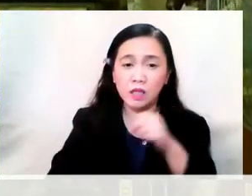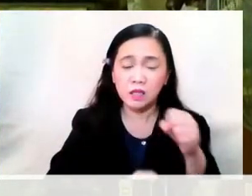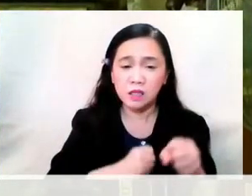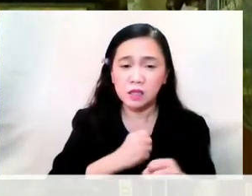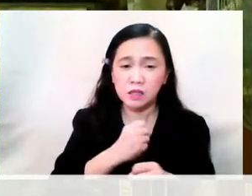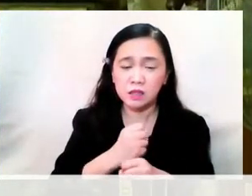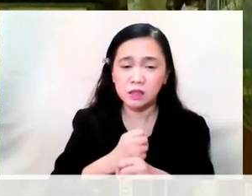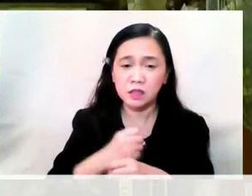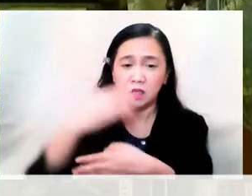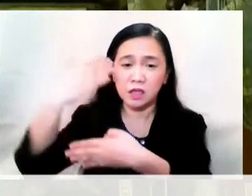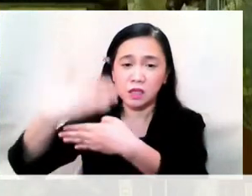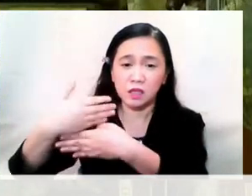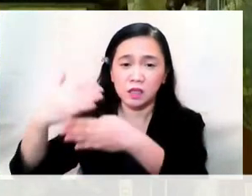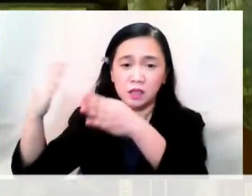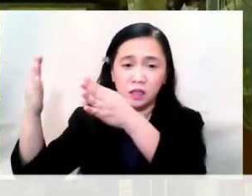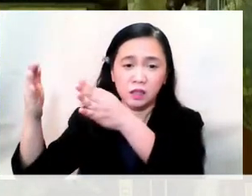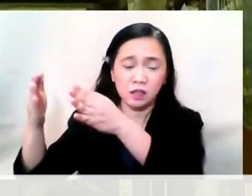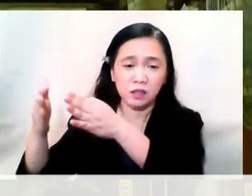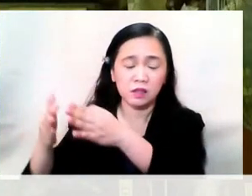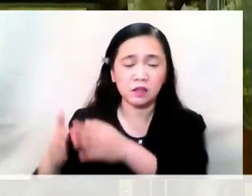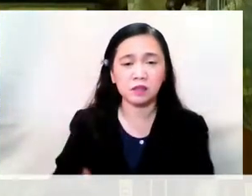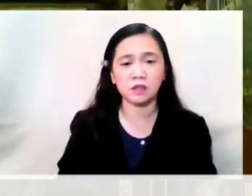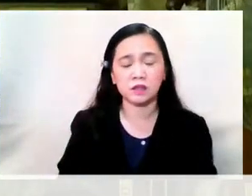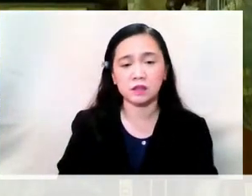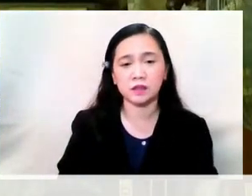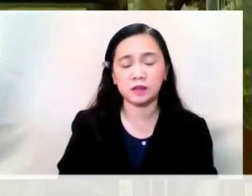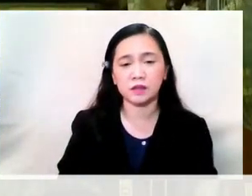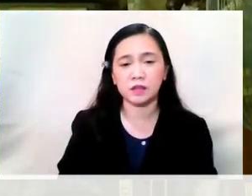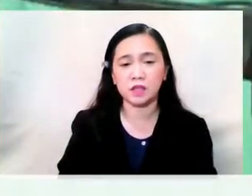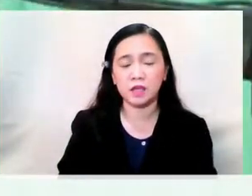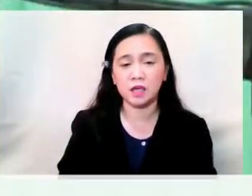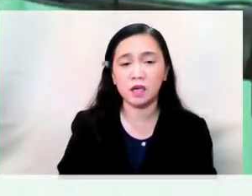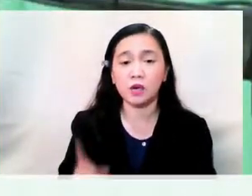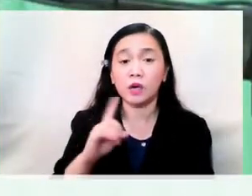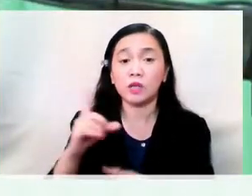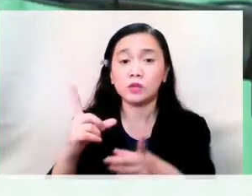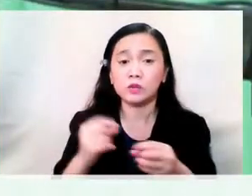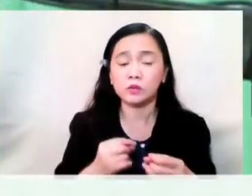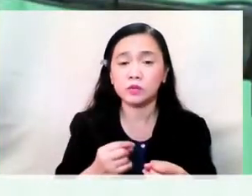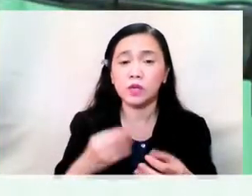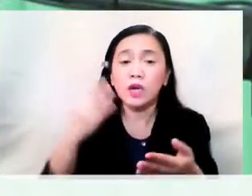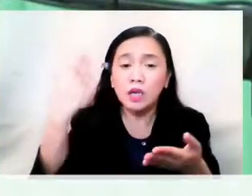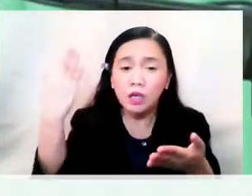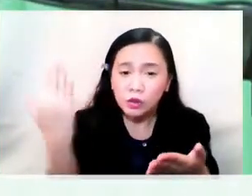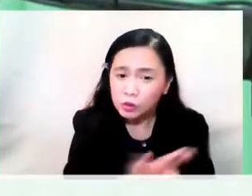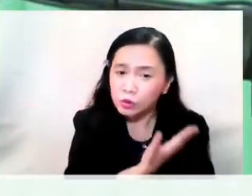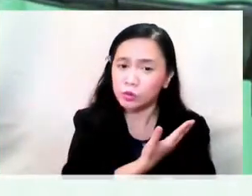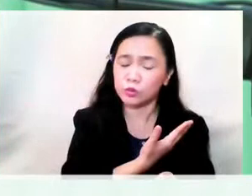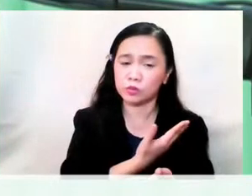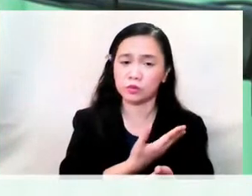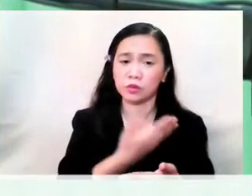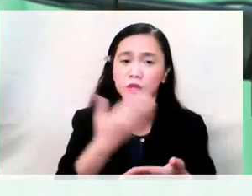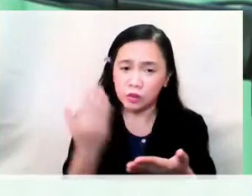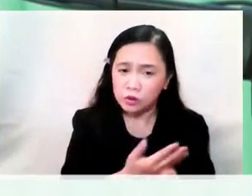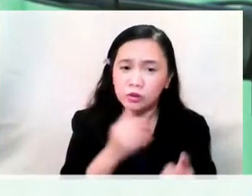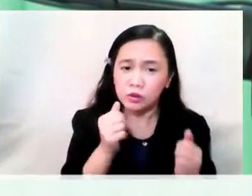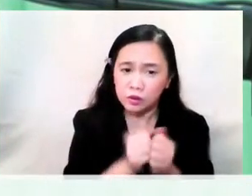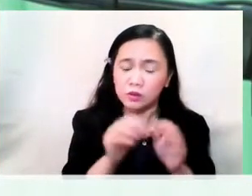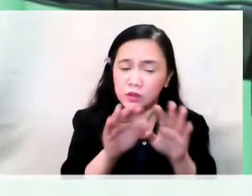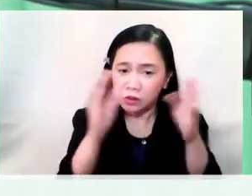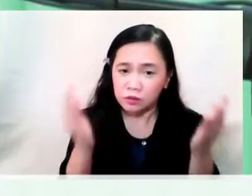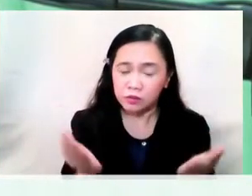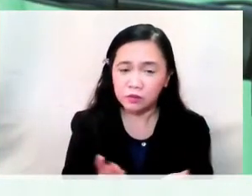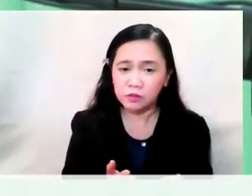Let us go out of this situation renewed, with a world renewed, because we have